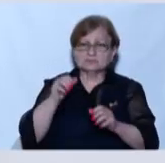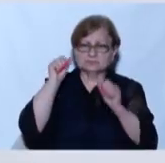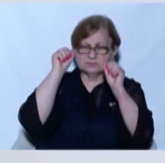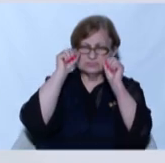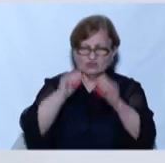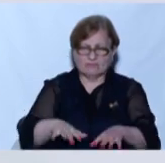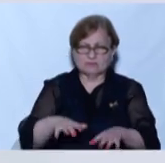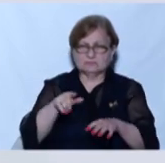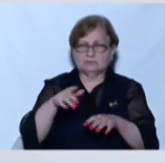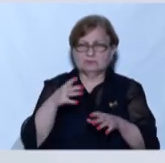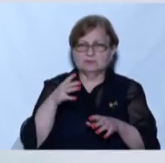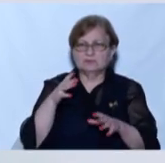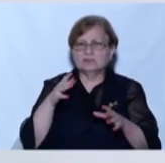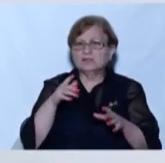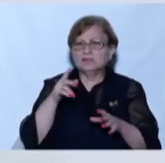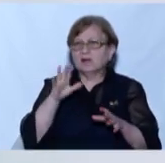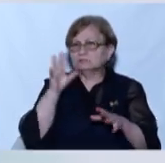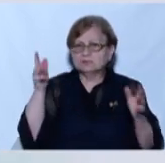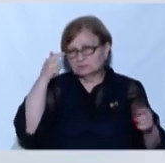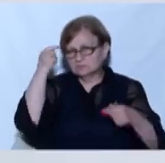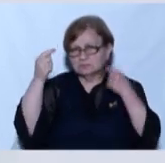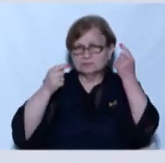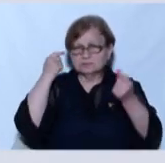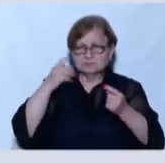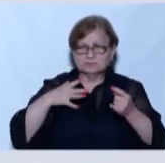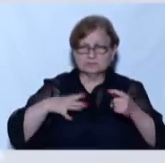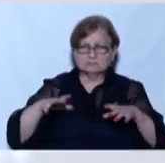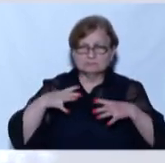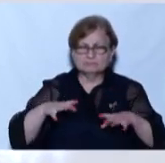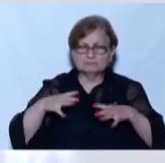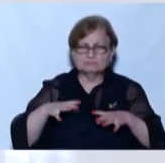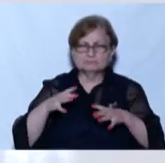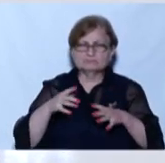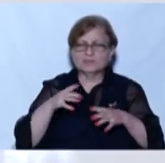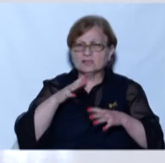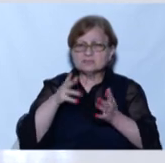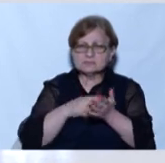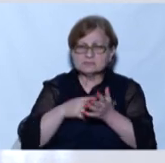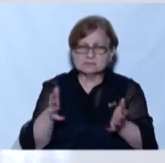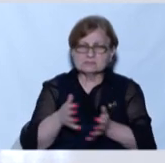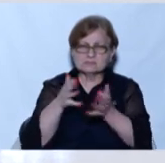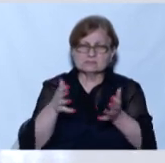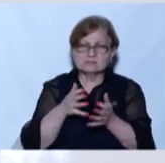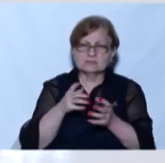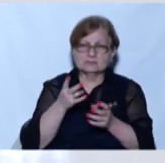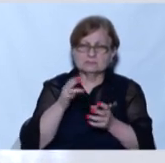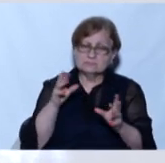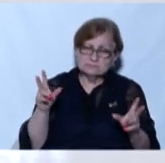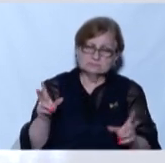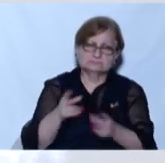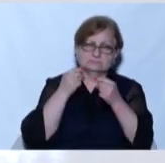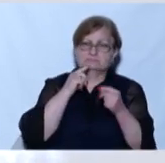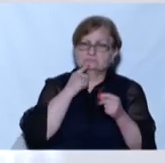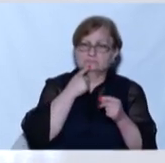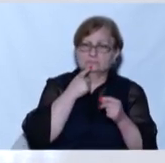ვიღაც გადახტა, მოკლედ ერთი ამბავია, შეიძლება რამხელა ამბავი, აი თითქოს ესე მოდის ცხოვრება როგორ არის და ეს წიგნი გადაურჩა საქართველოს.